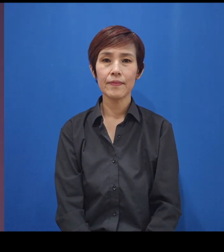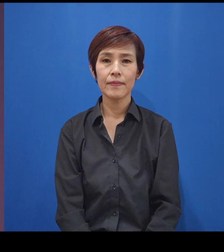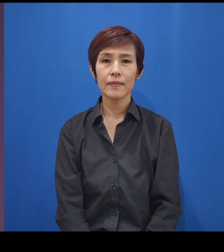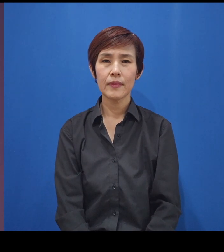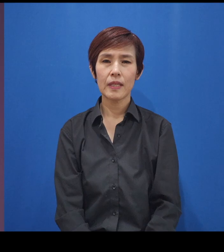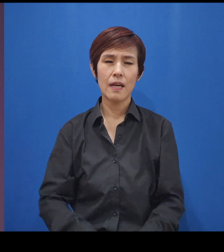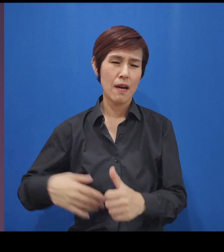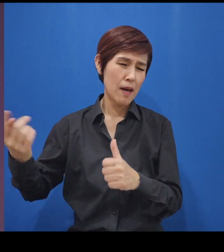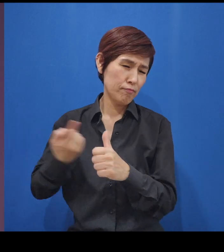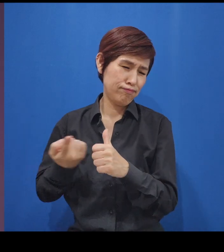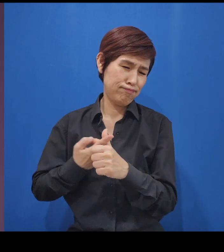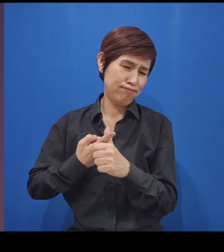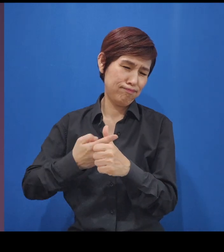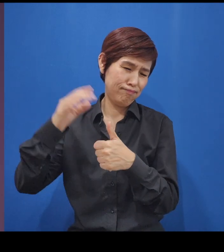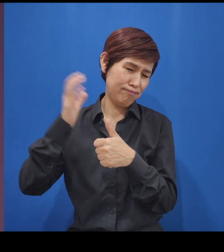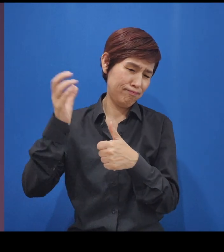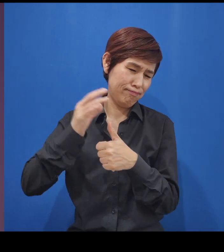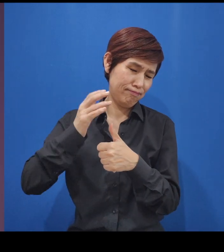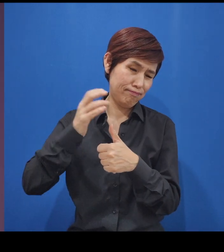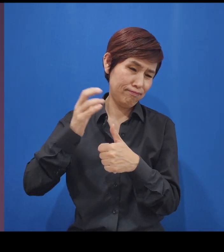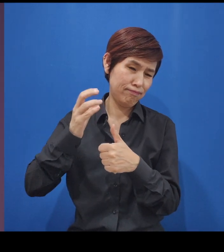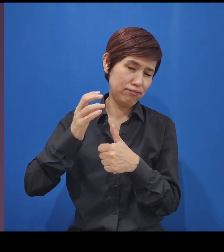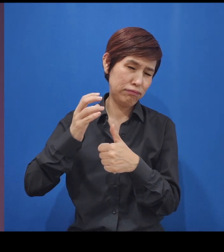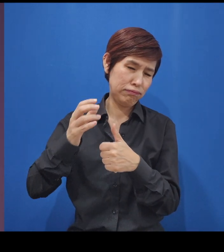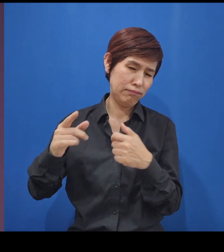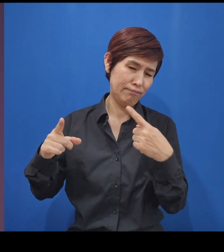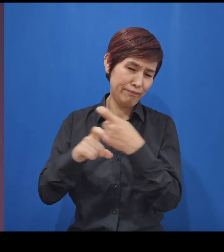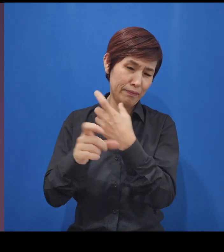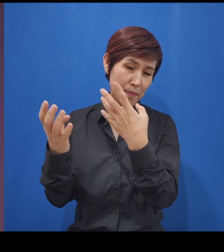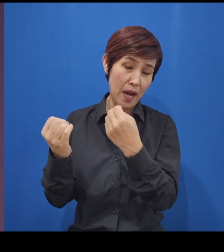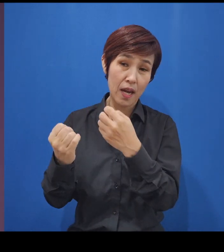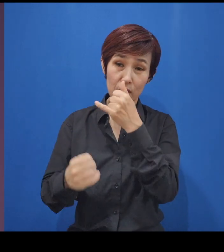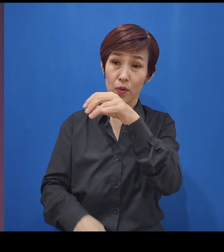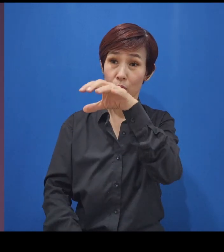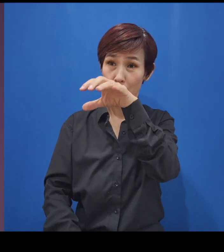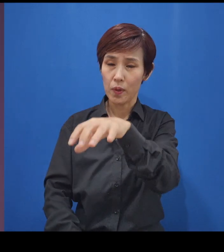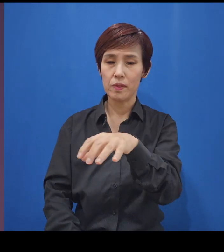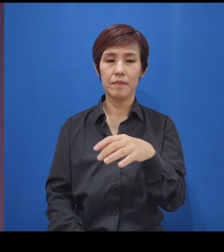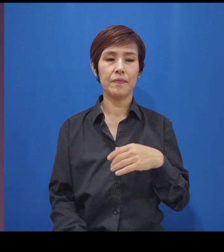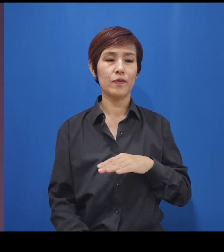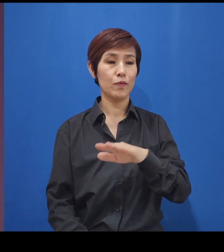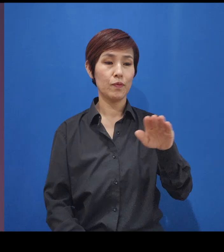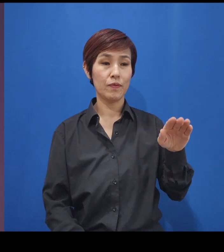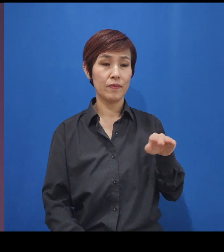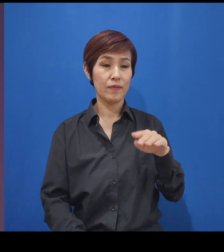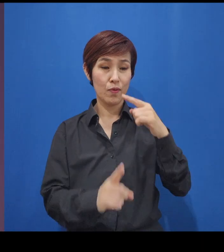그 박해 가득한 도시, 적대감 가득한 도시에서 마음을